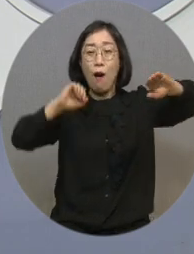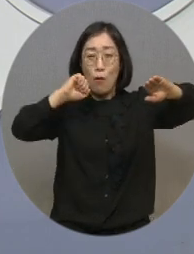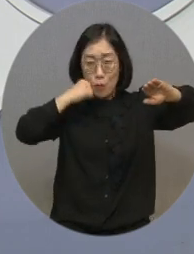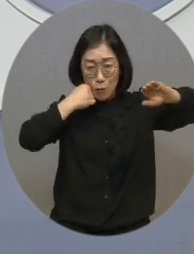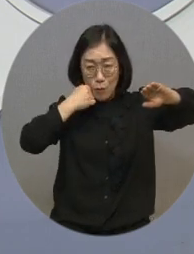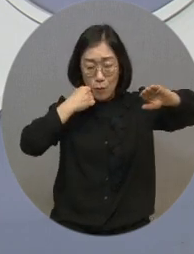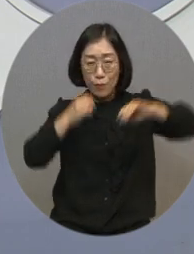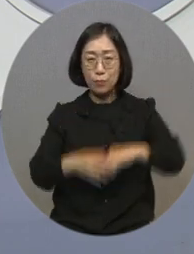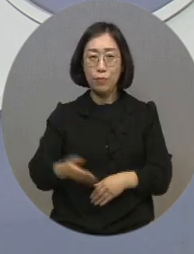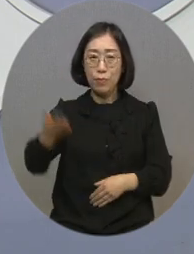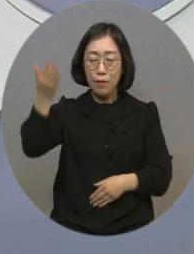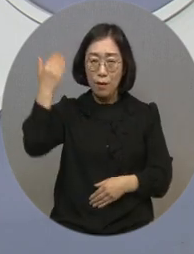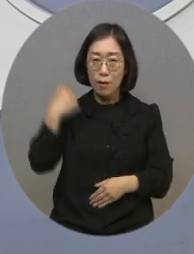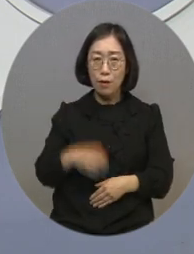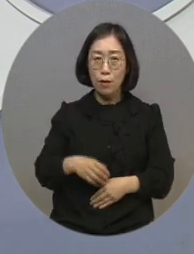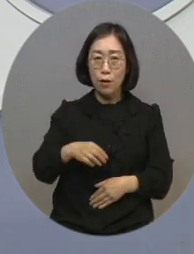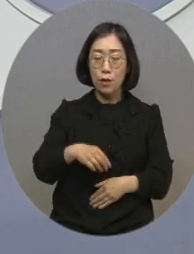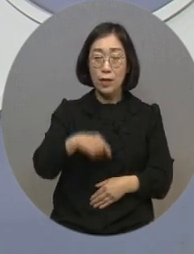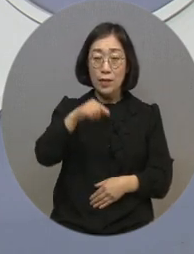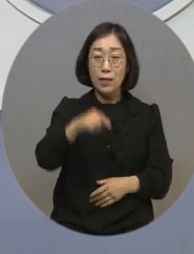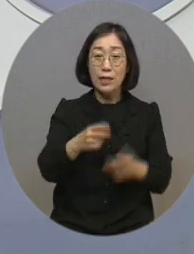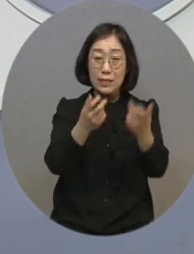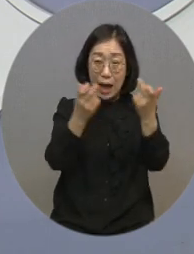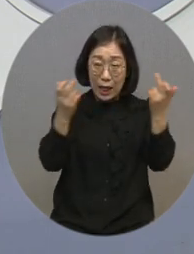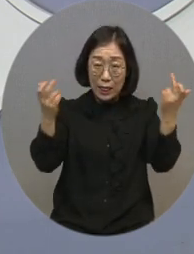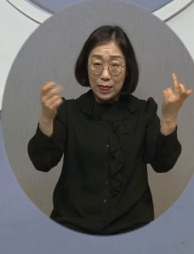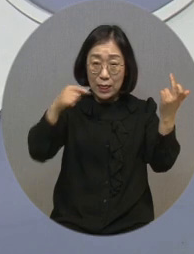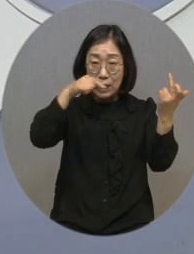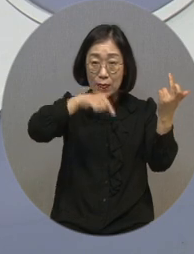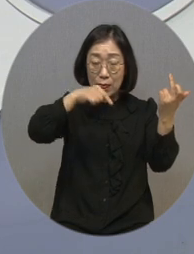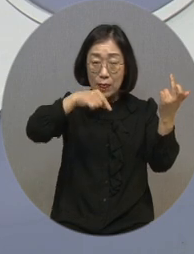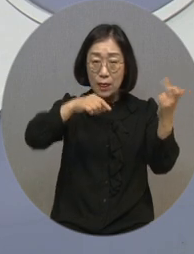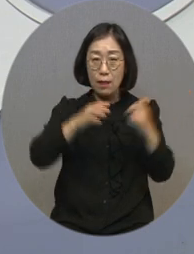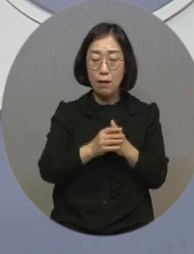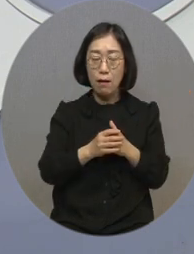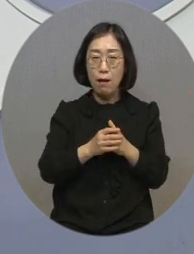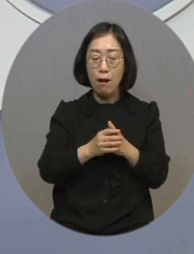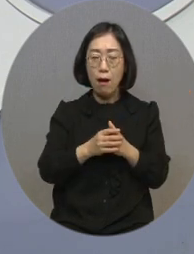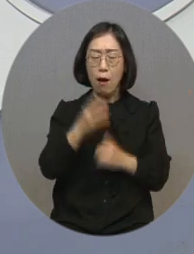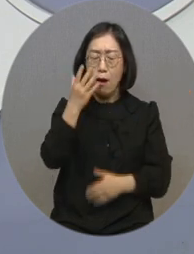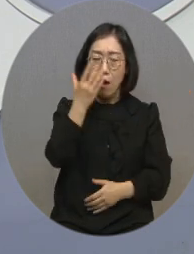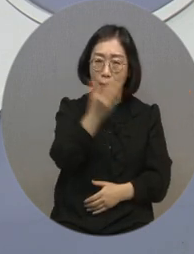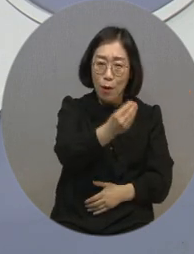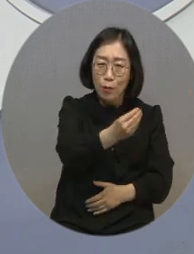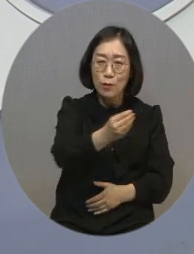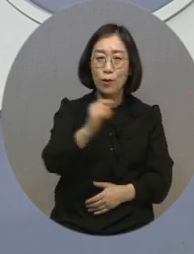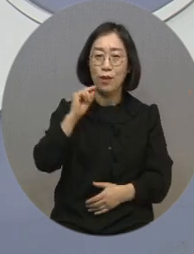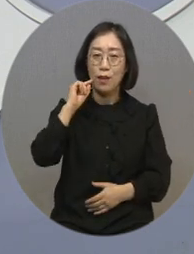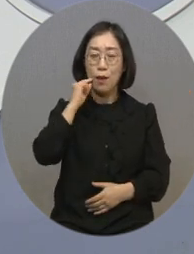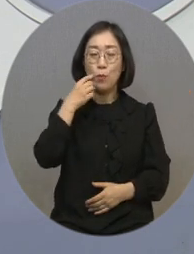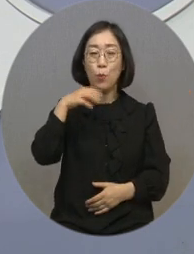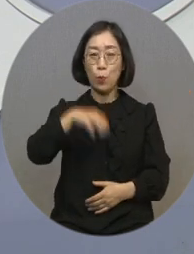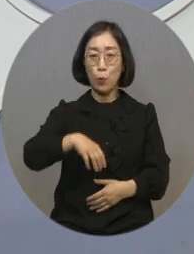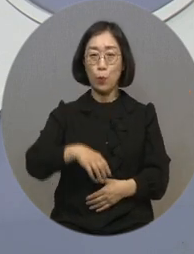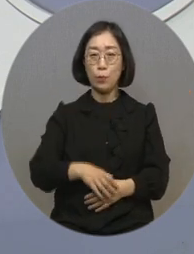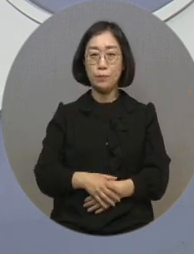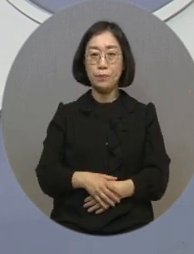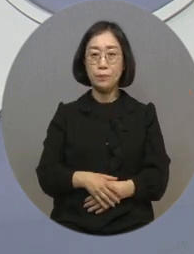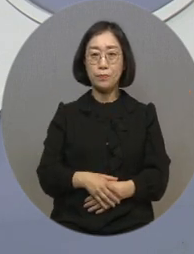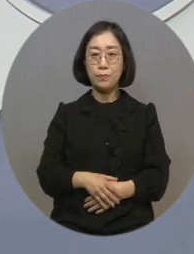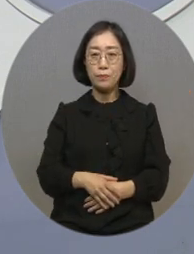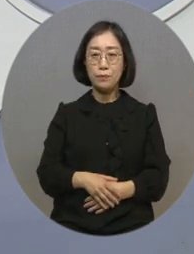몰랐었는데 유달산이라는 곳이 알고 보면 상당히 매력적인 곳입니다. 왜냐하면은